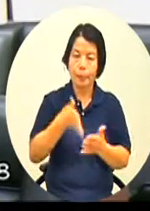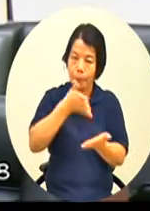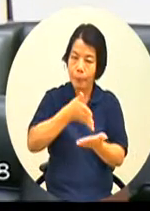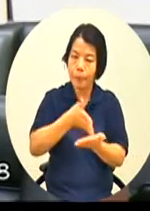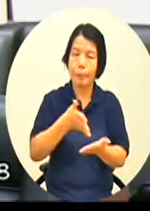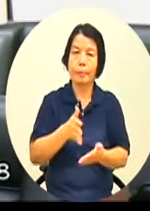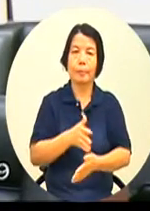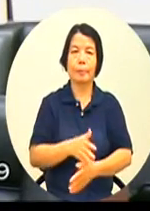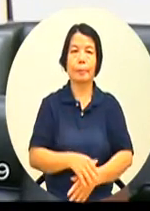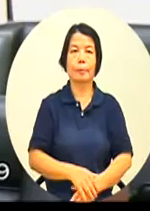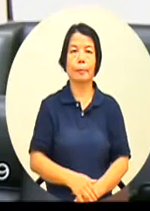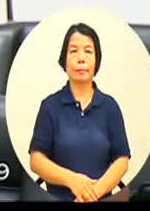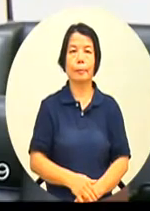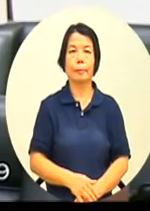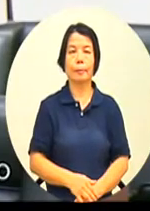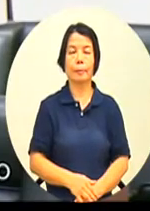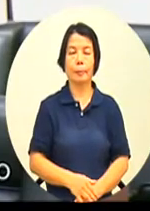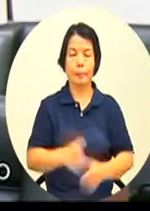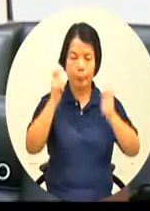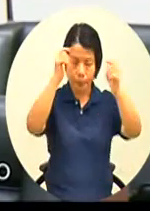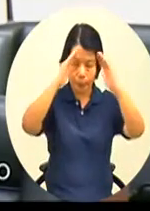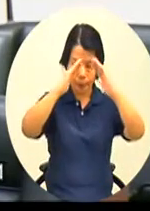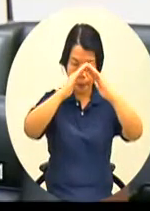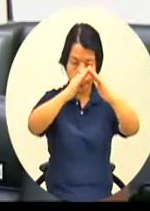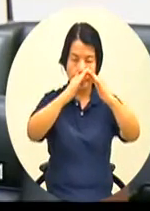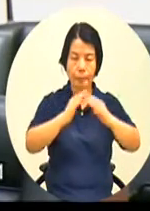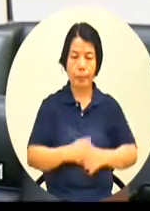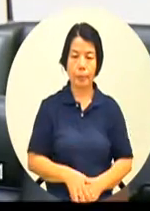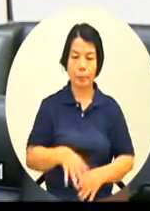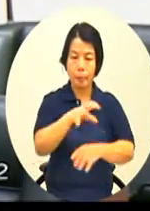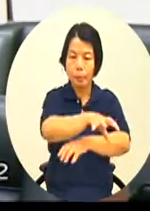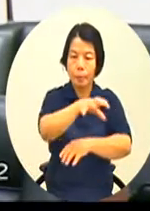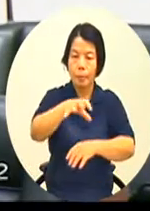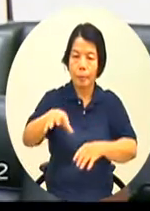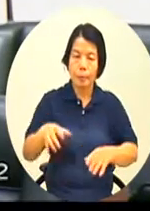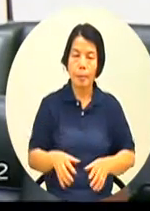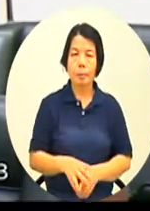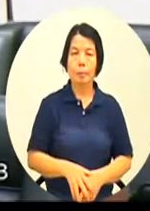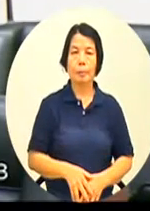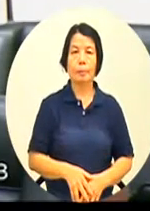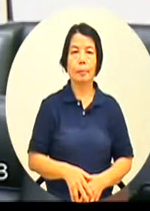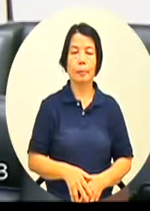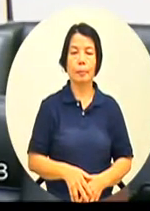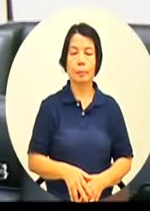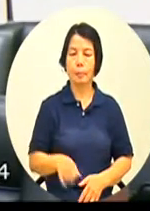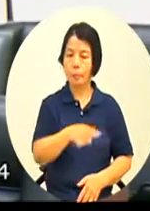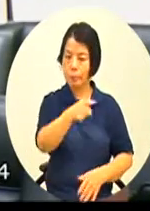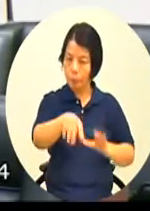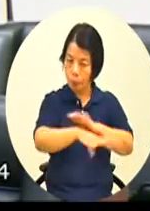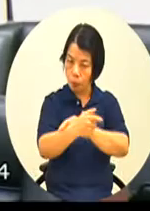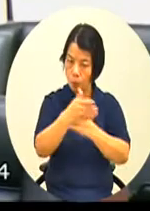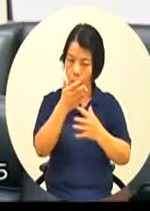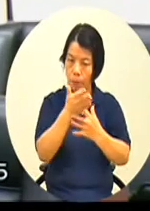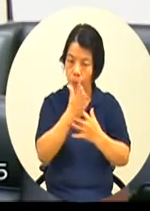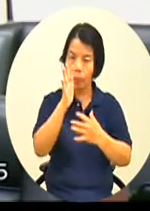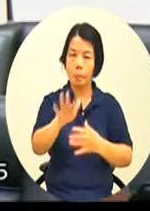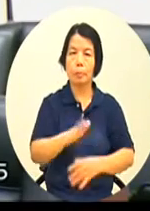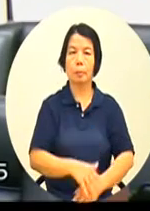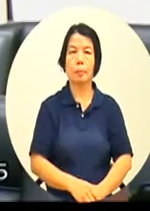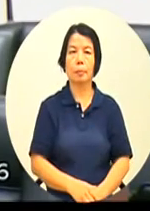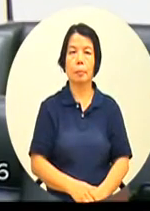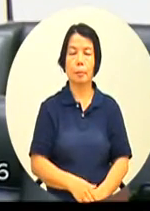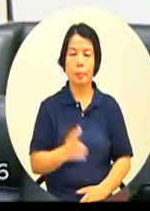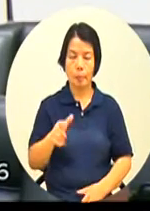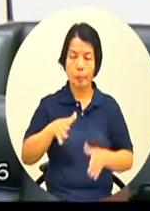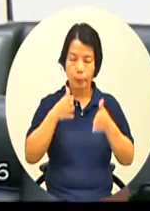看高雄市有哪一些地区或哪一些区域它有这一个空间。那我来讲这一个大同